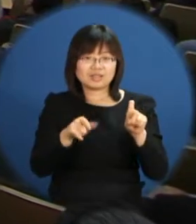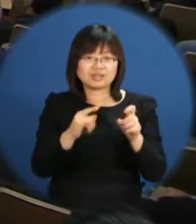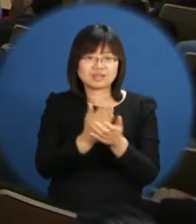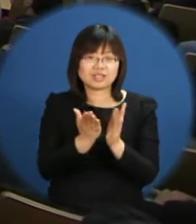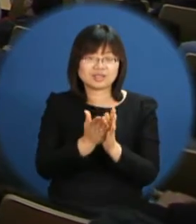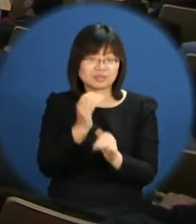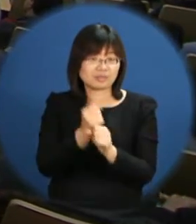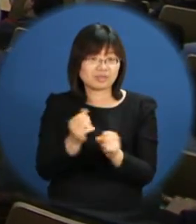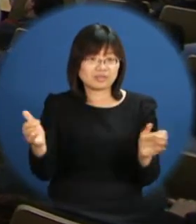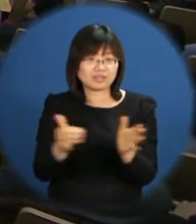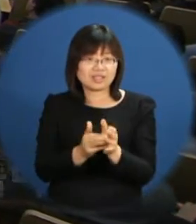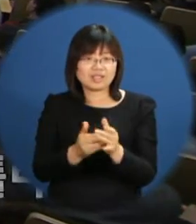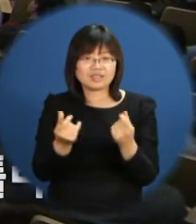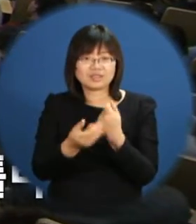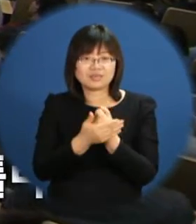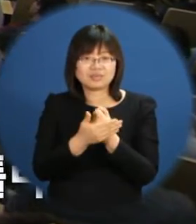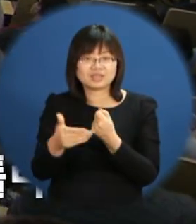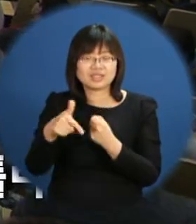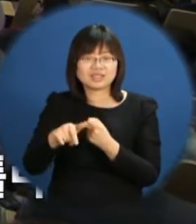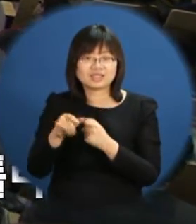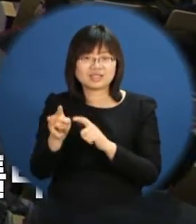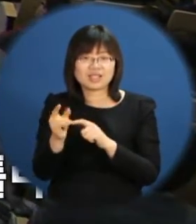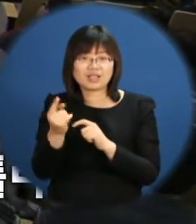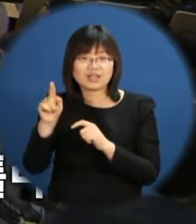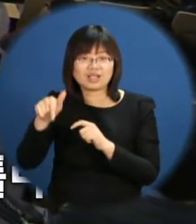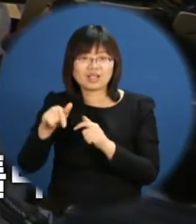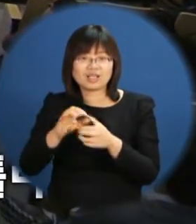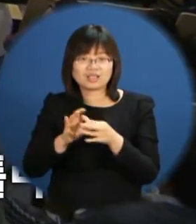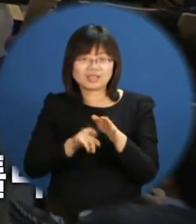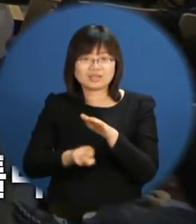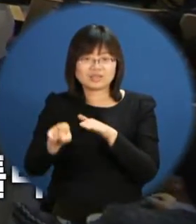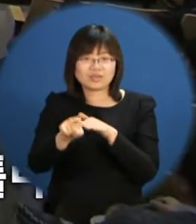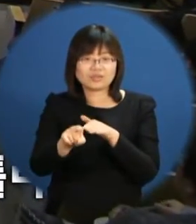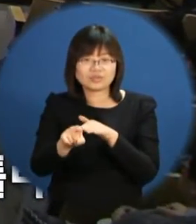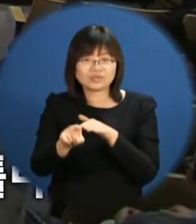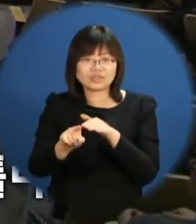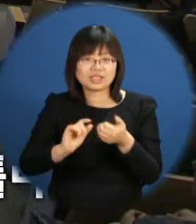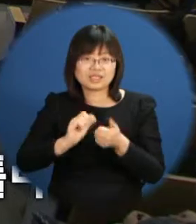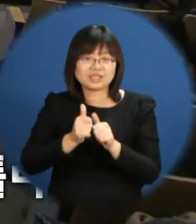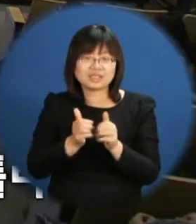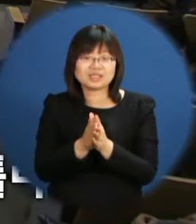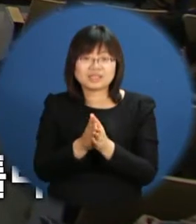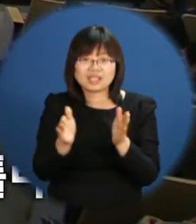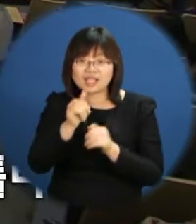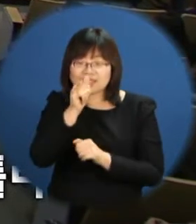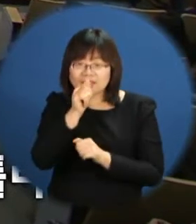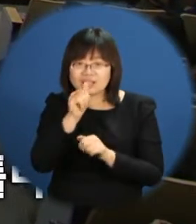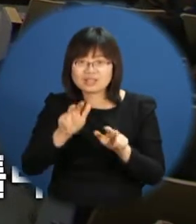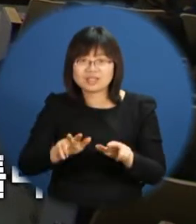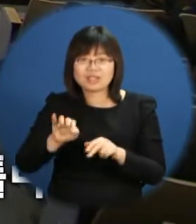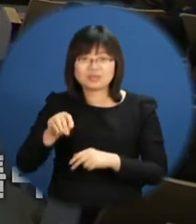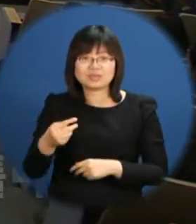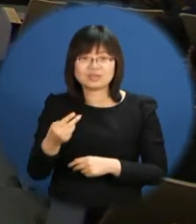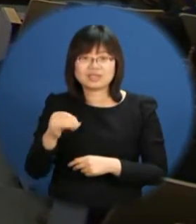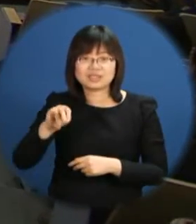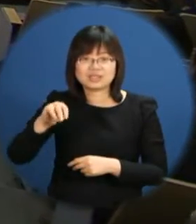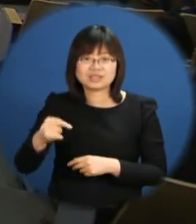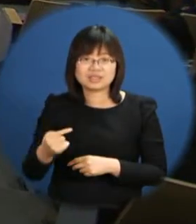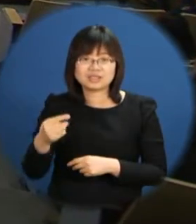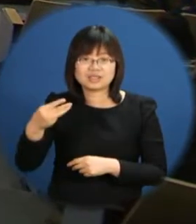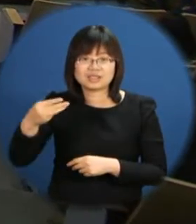만들었습니다 그래서 이제 기체 화학의 선 도록 뜨게 됐는데 이게 이제 프리스트 리의